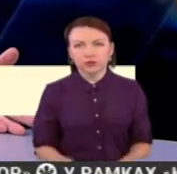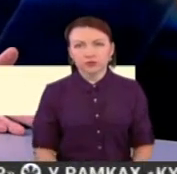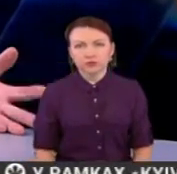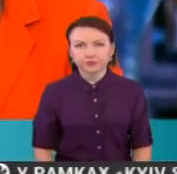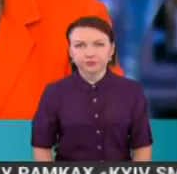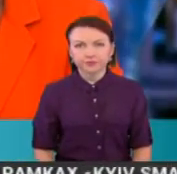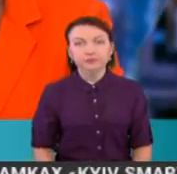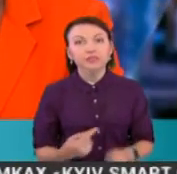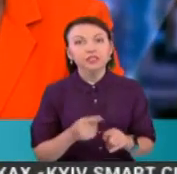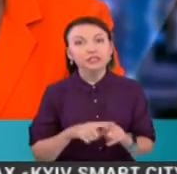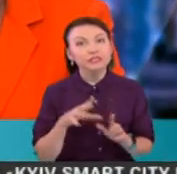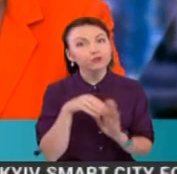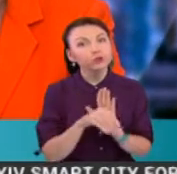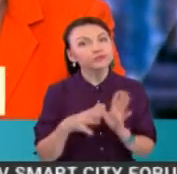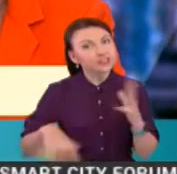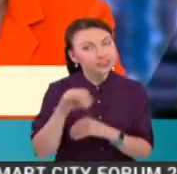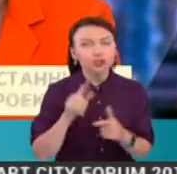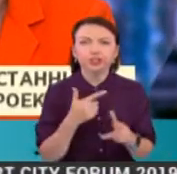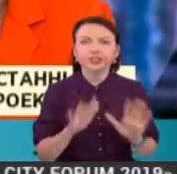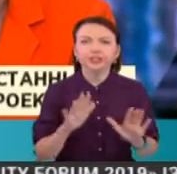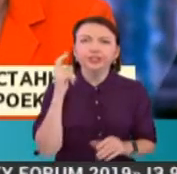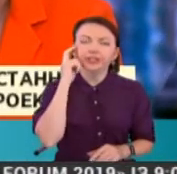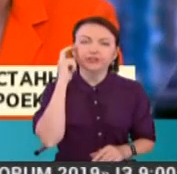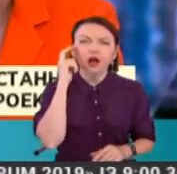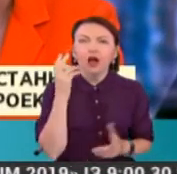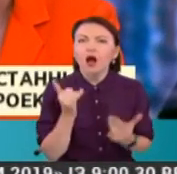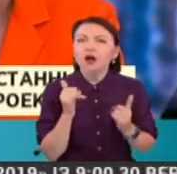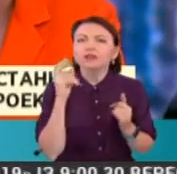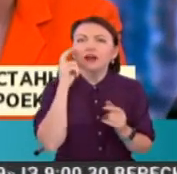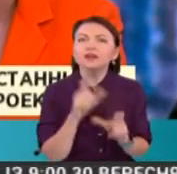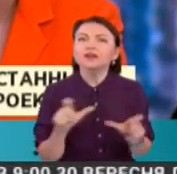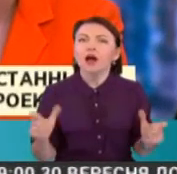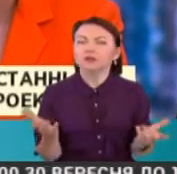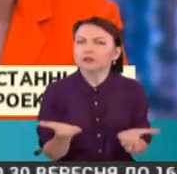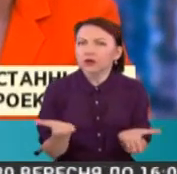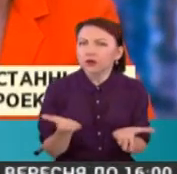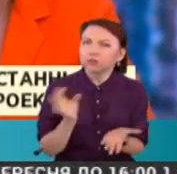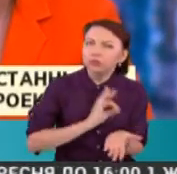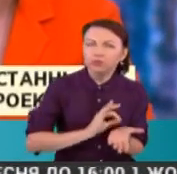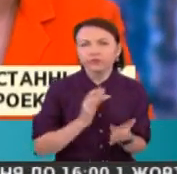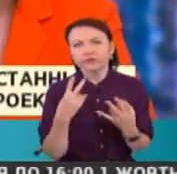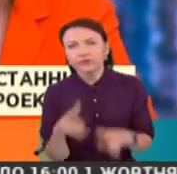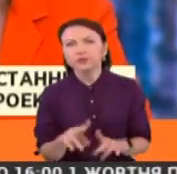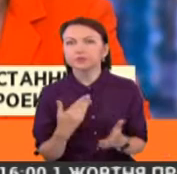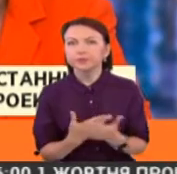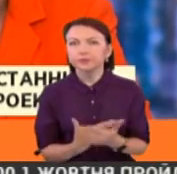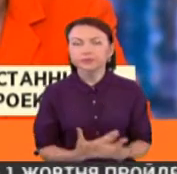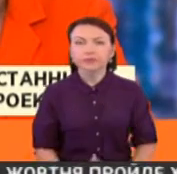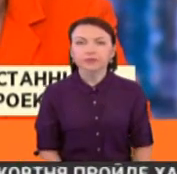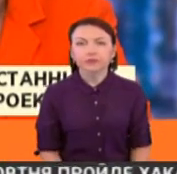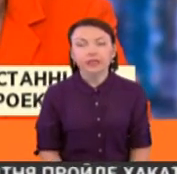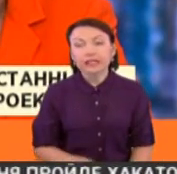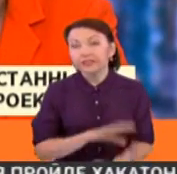всіх стосуватися, чи лише Києва, і що це буде для киян, для мешканців столиці? Розумієте, все